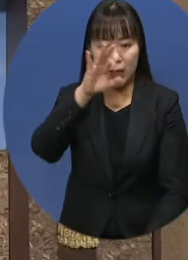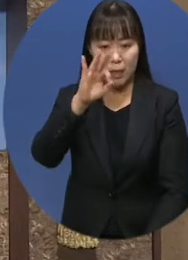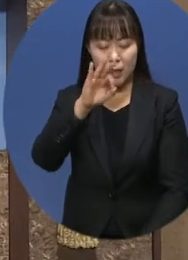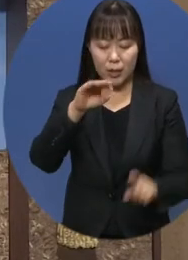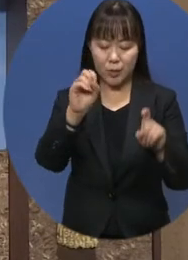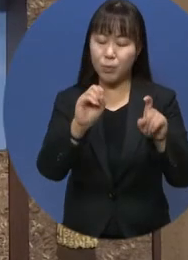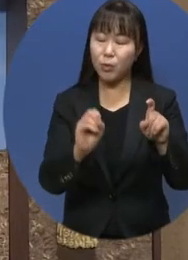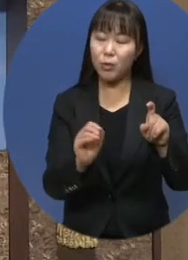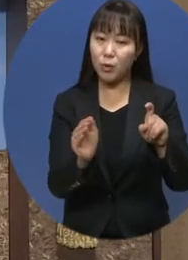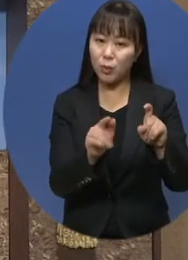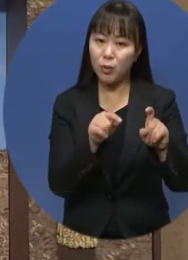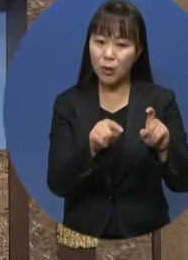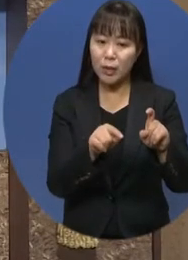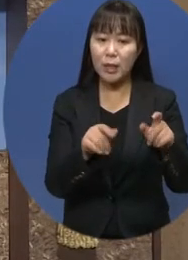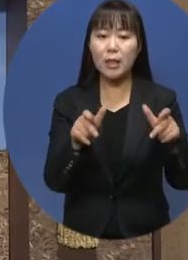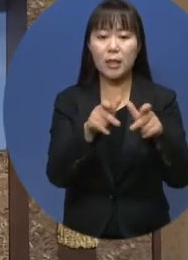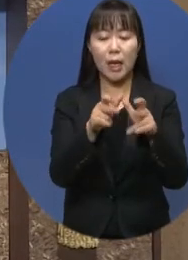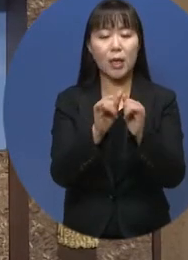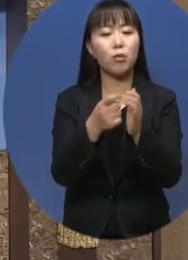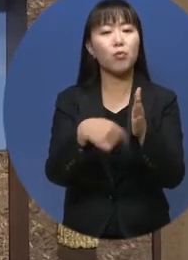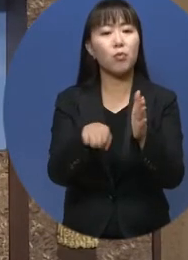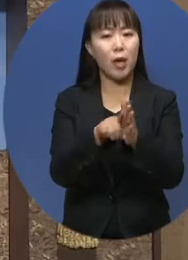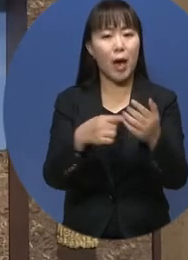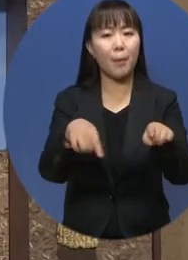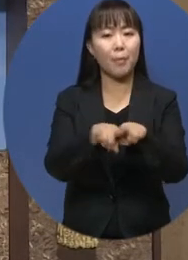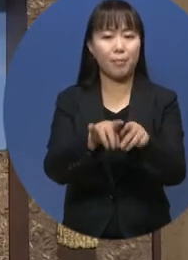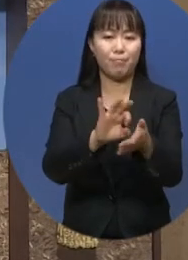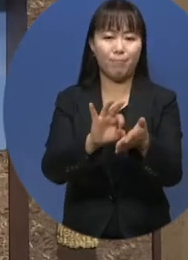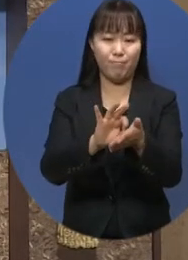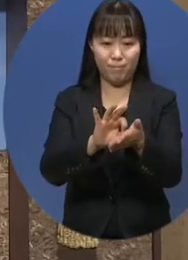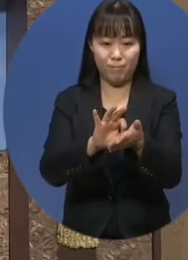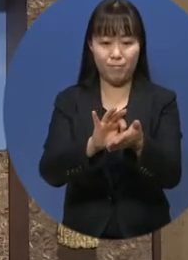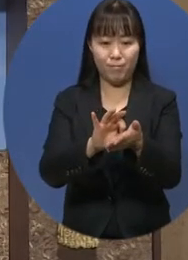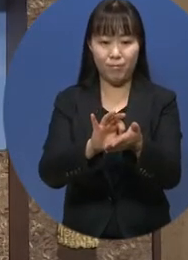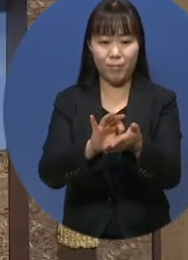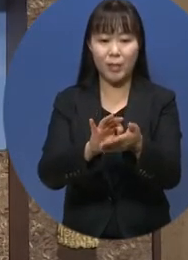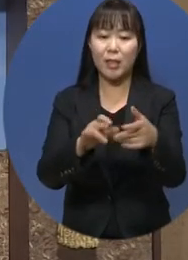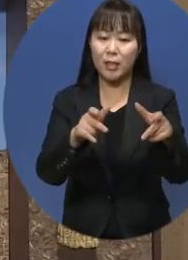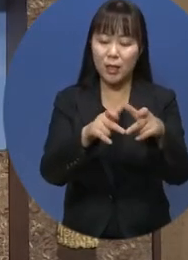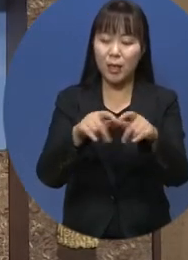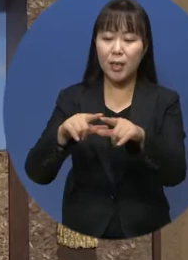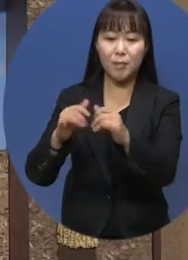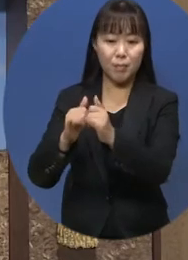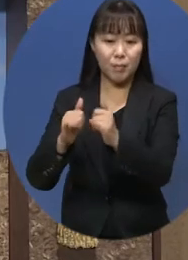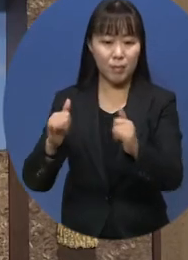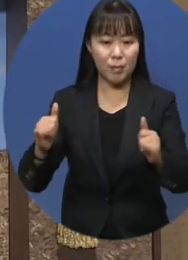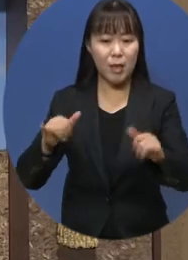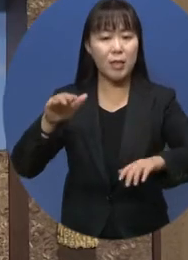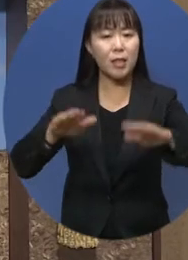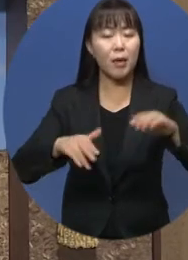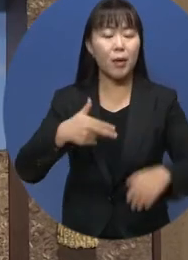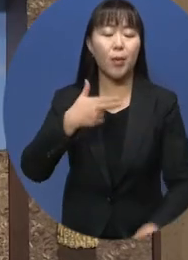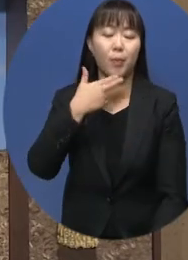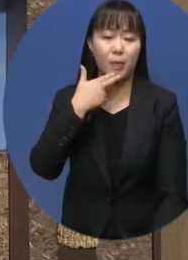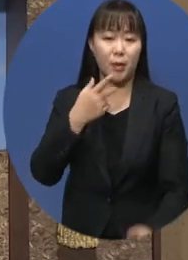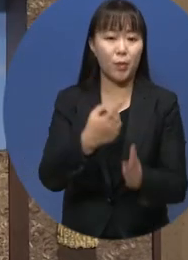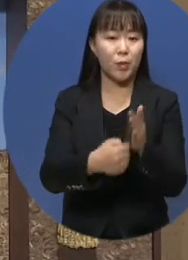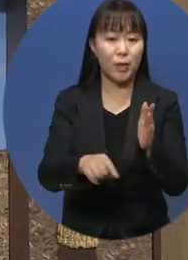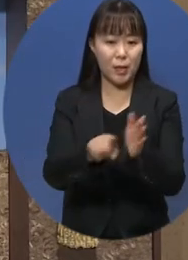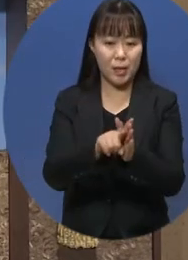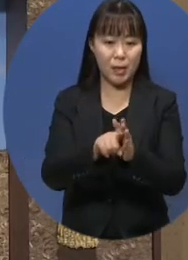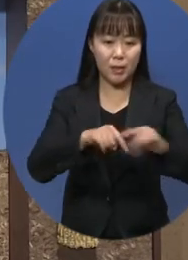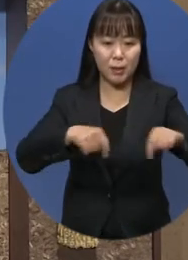10% 정도를 장애인들을 위해서 함께 써야 된다 그래서 장애인과 비장애인이 차별을 받지 않기 위한